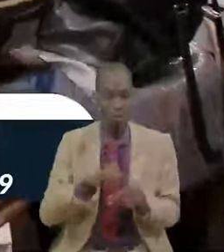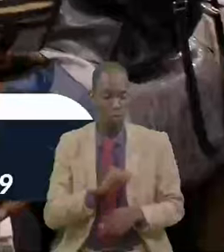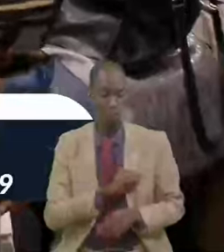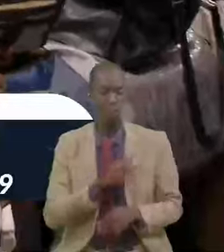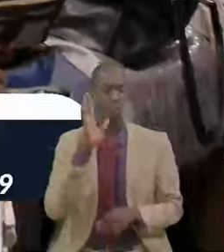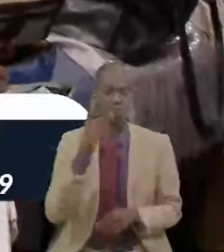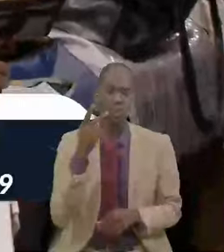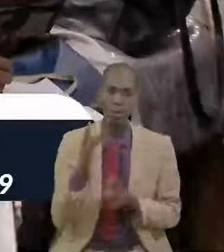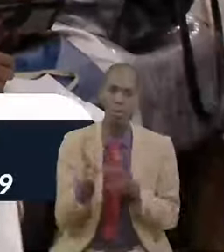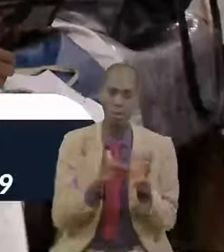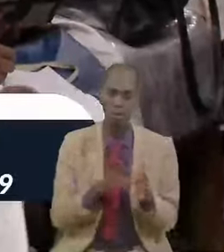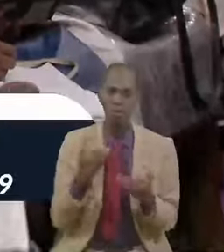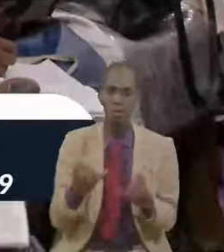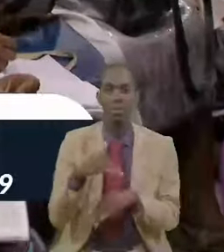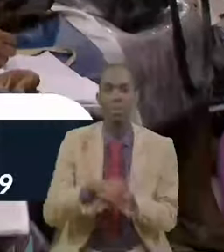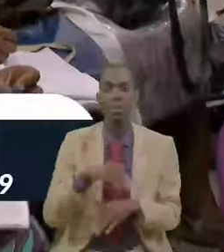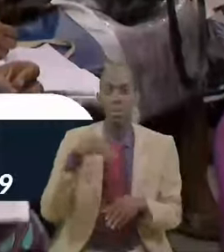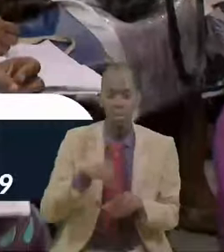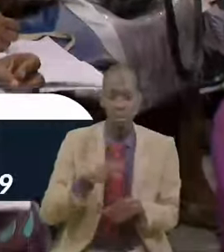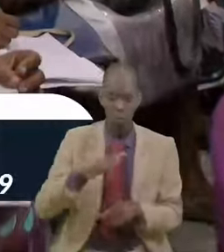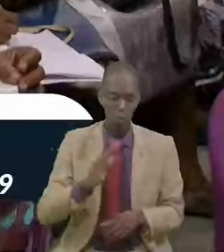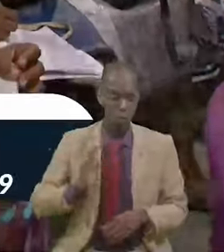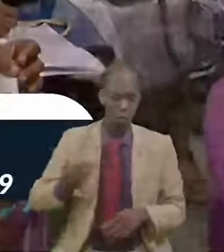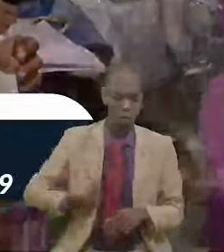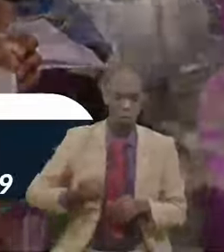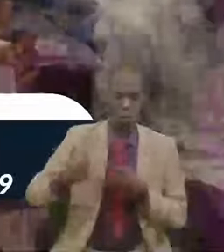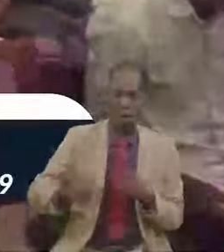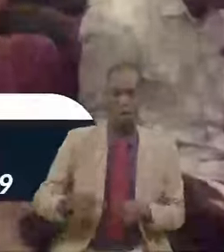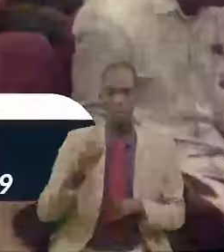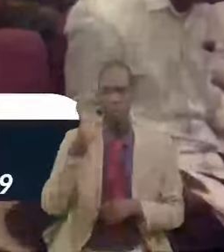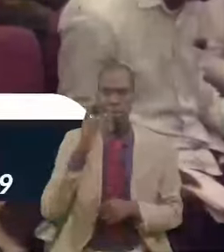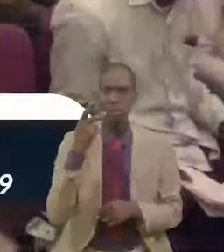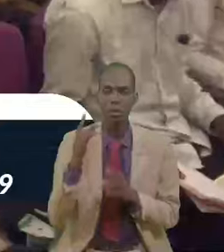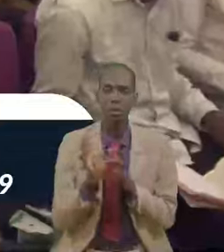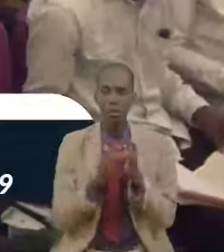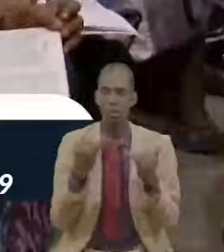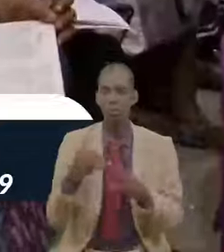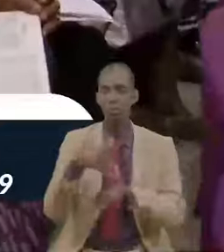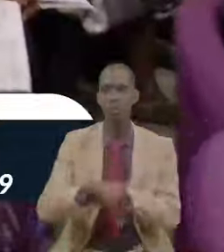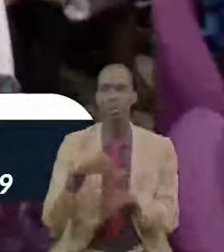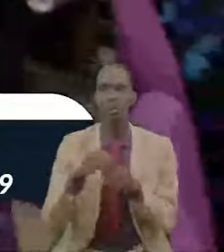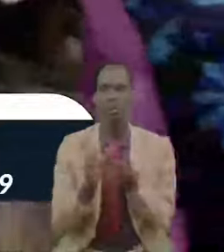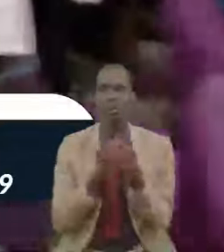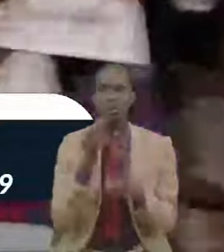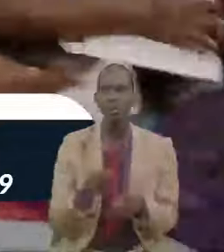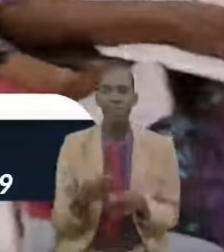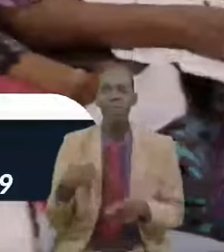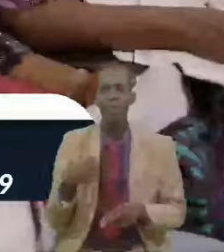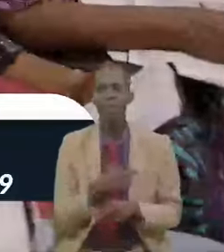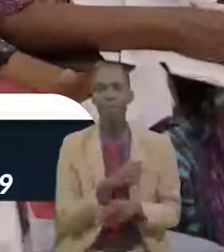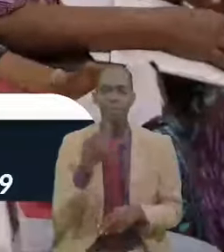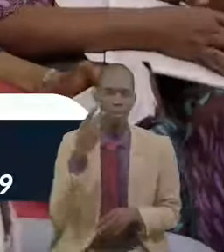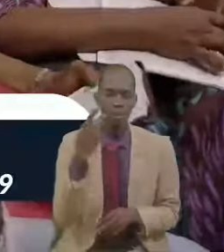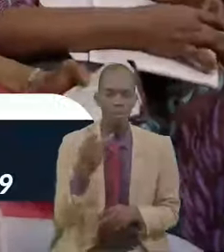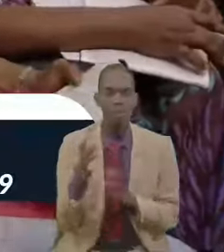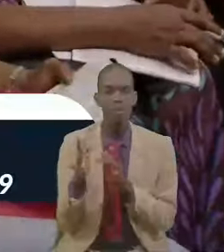votre esprit, dans votre âme. Vous verrez Jésus ce soir au nom de Jésus. Mais celui qui a été abaissé pour un peu de temps